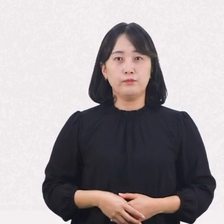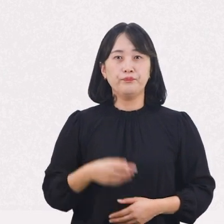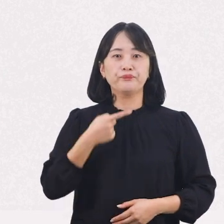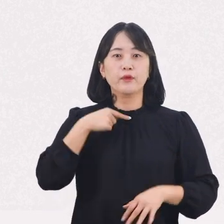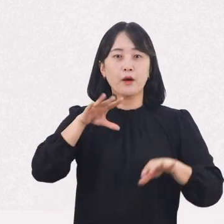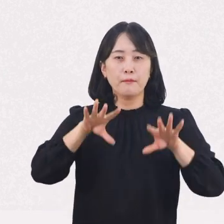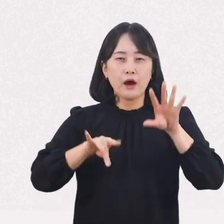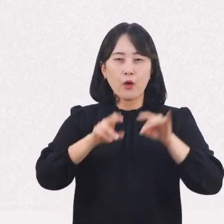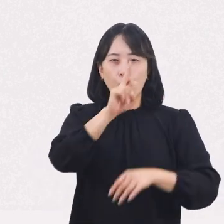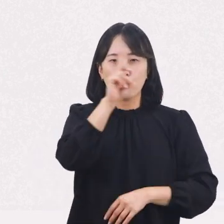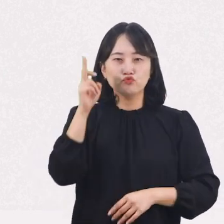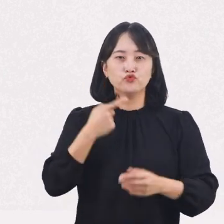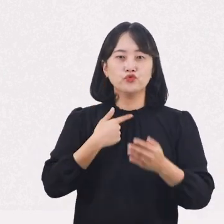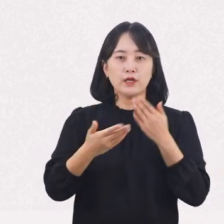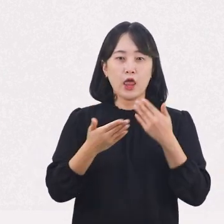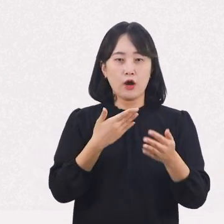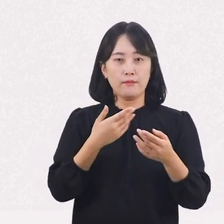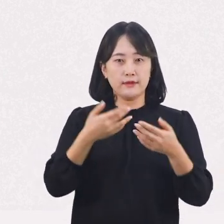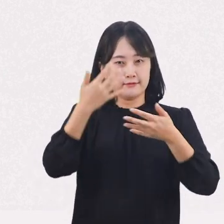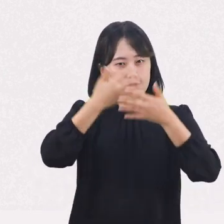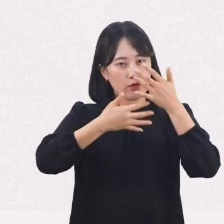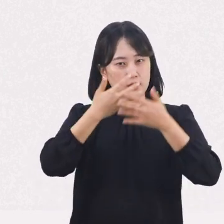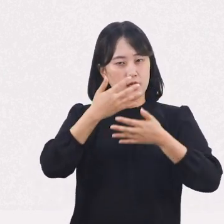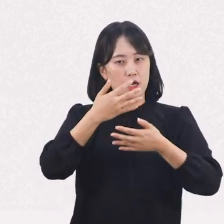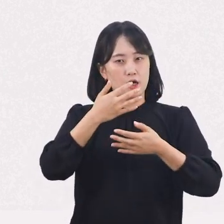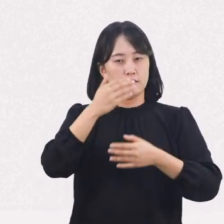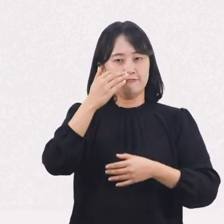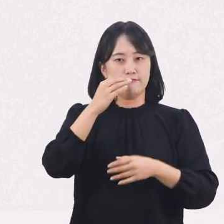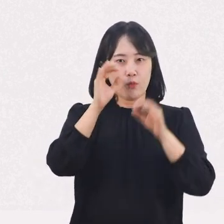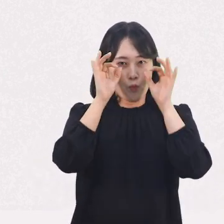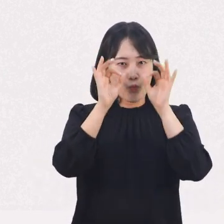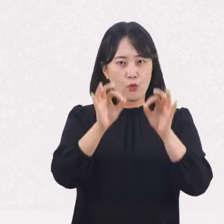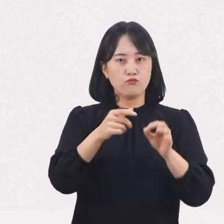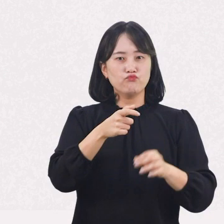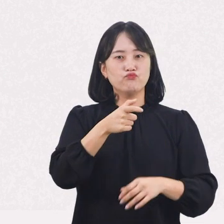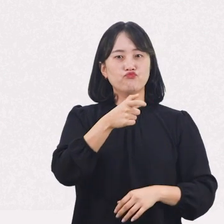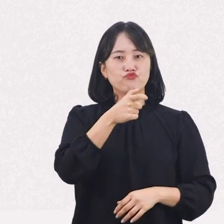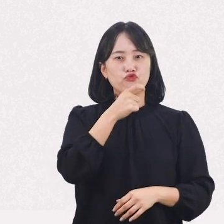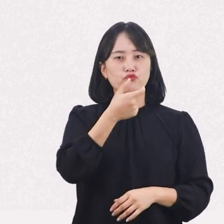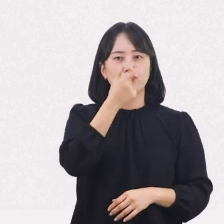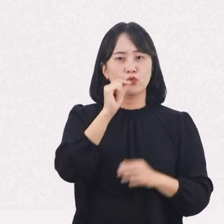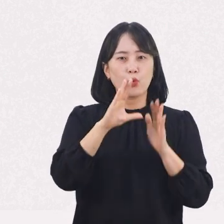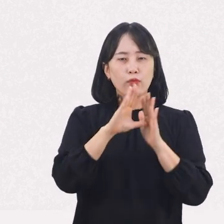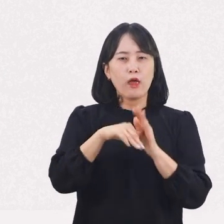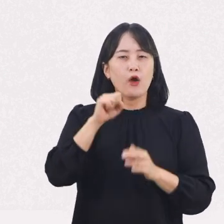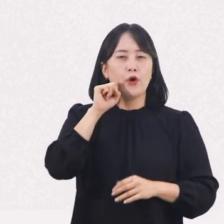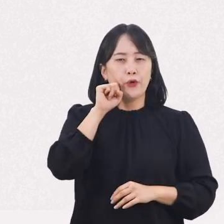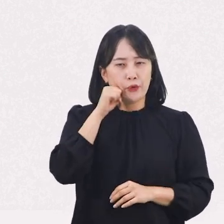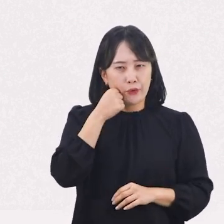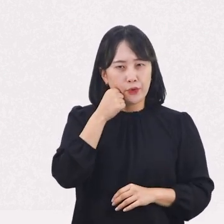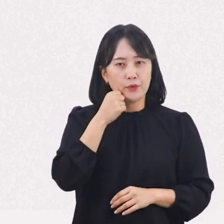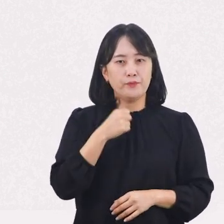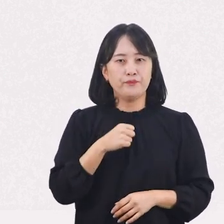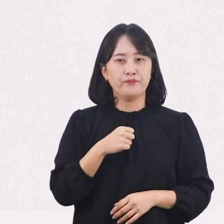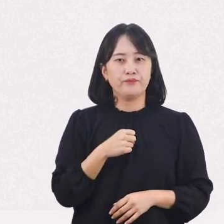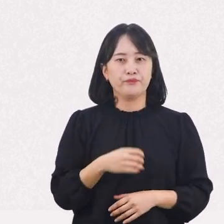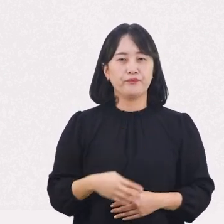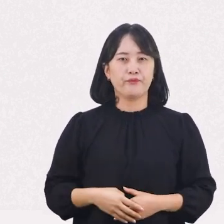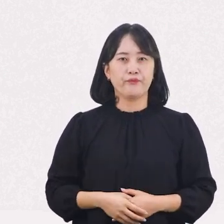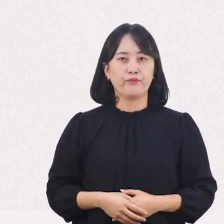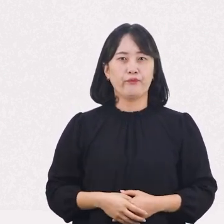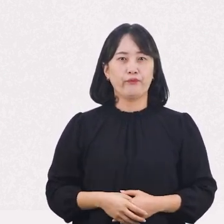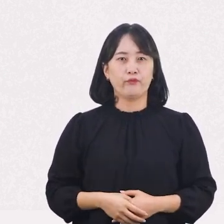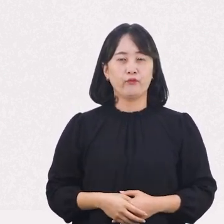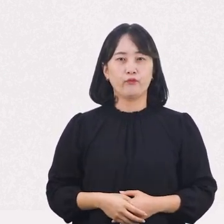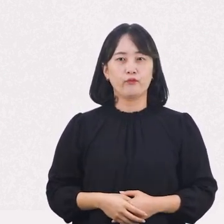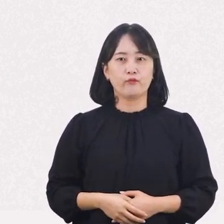목마른 오후 체험 수업 영상을 함께 보며 물을 마시지 못할 때의 어려움을 떠올리게 하였습니다.